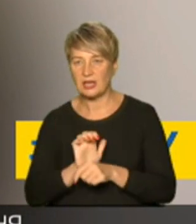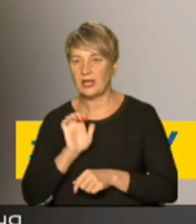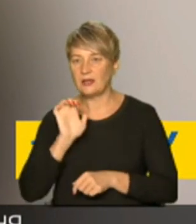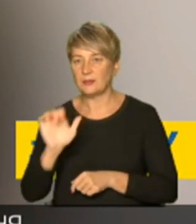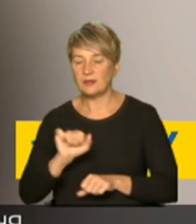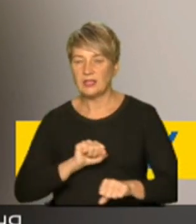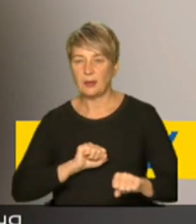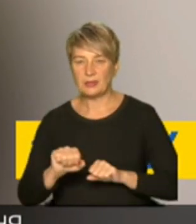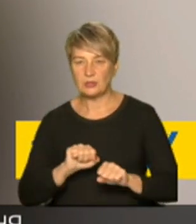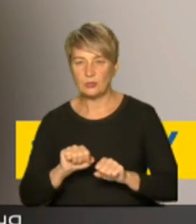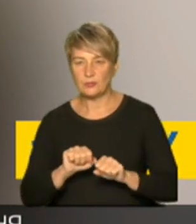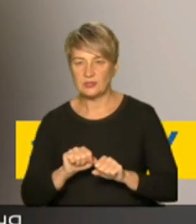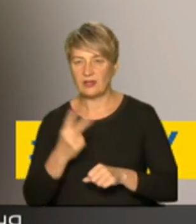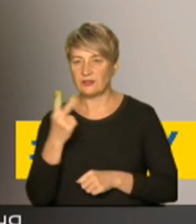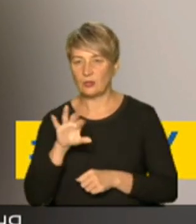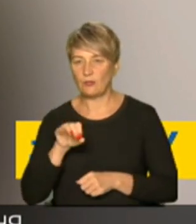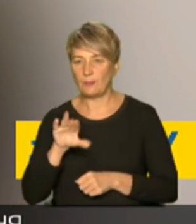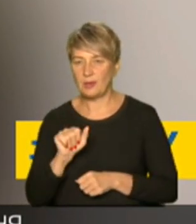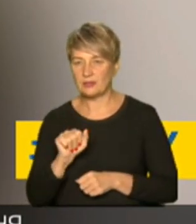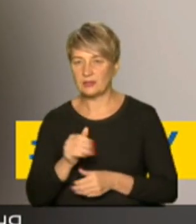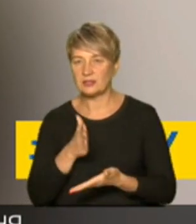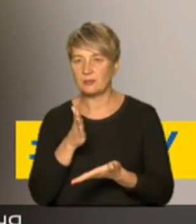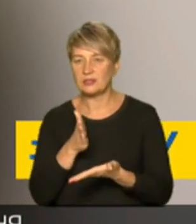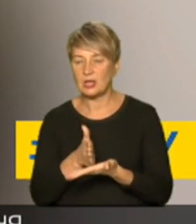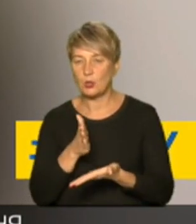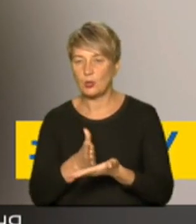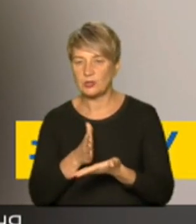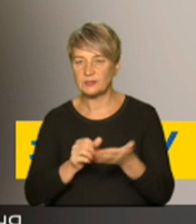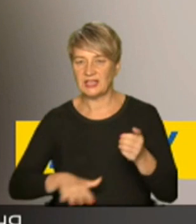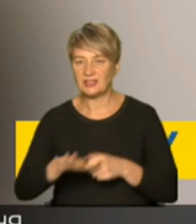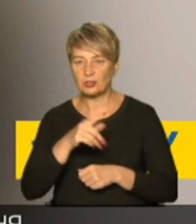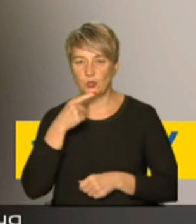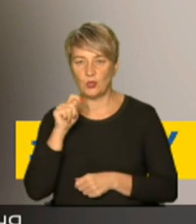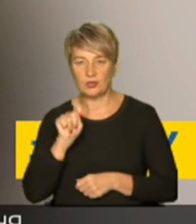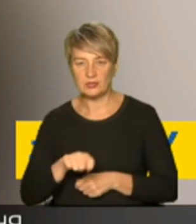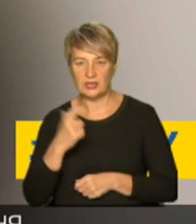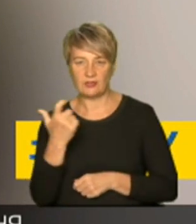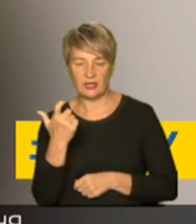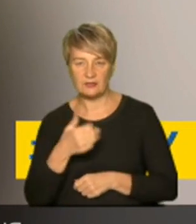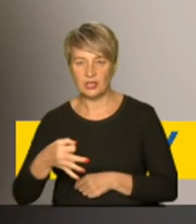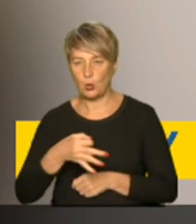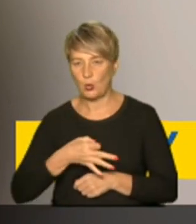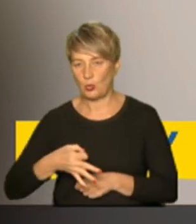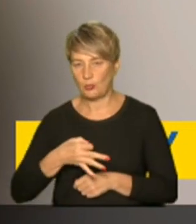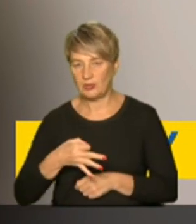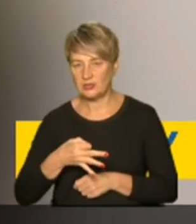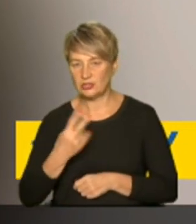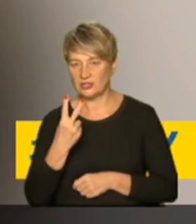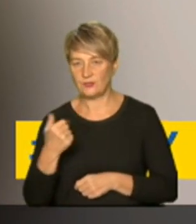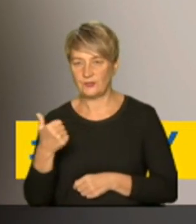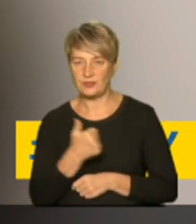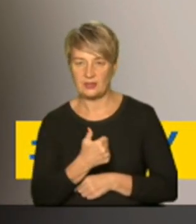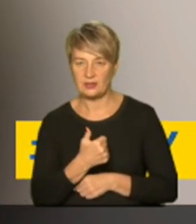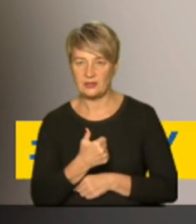командировку. 2 марта мы заходим на территорию Украины, русских тишек, Харьковской области. Через пару недель